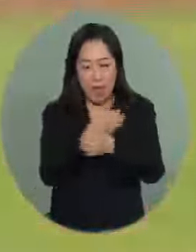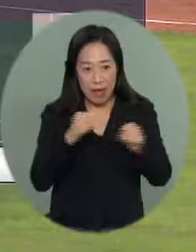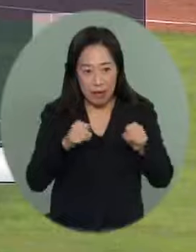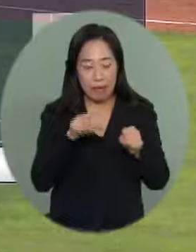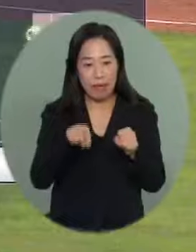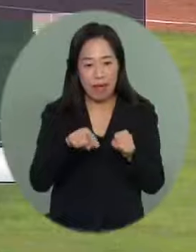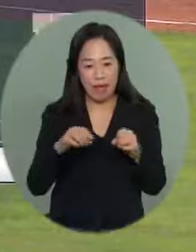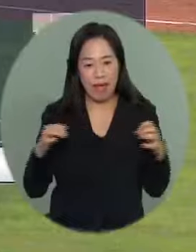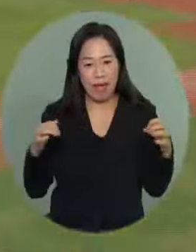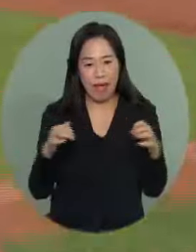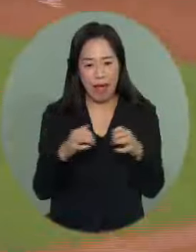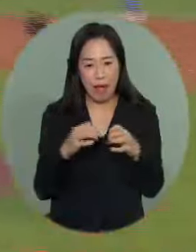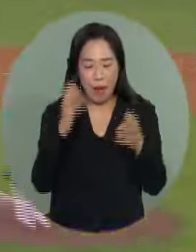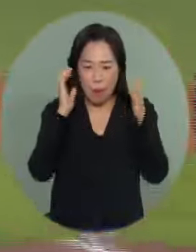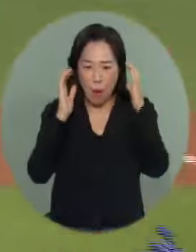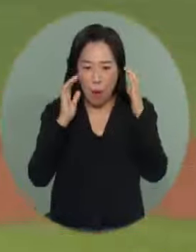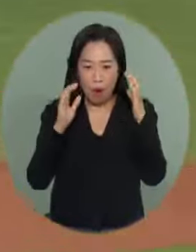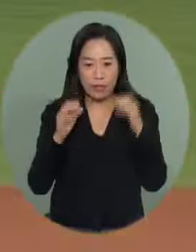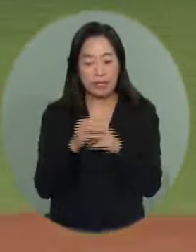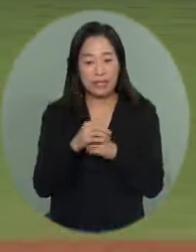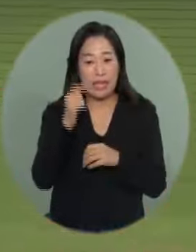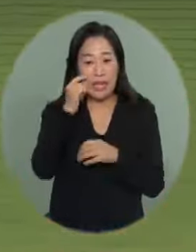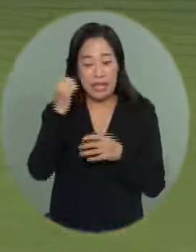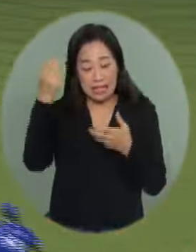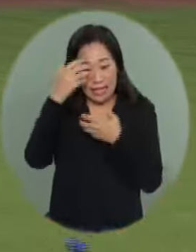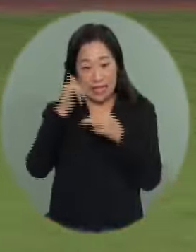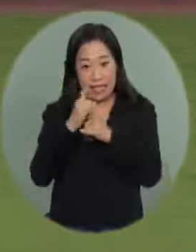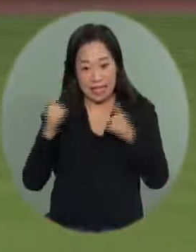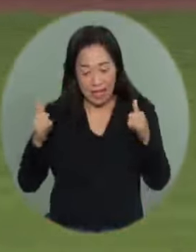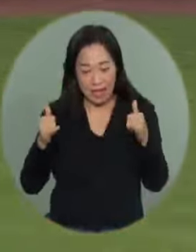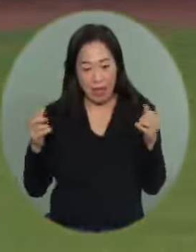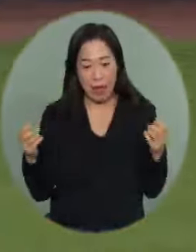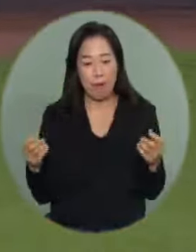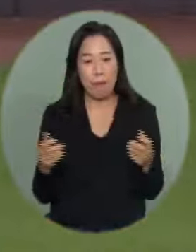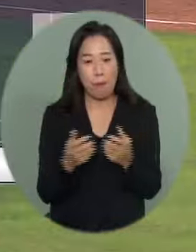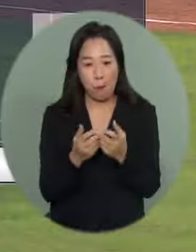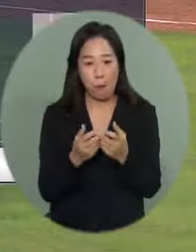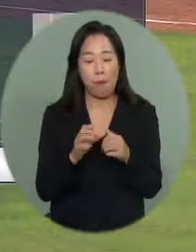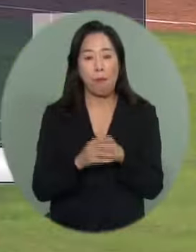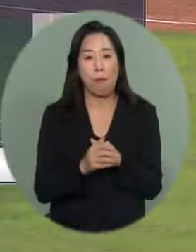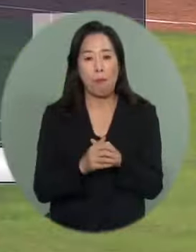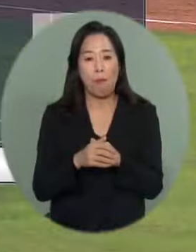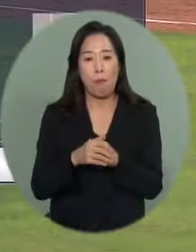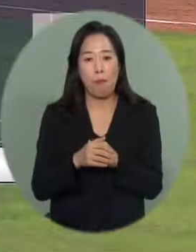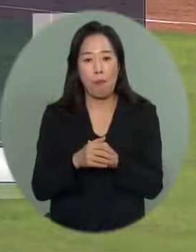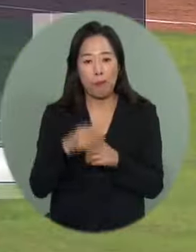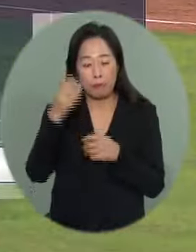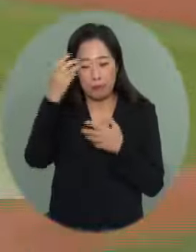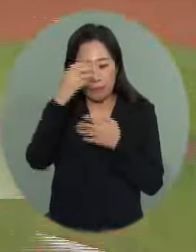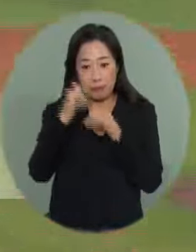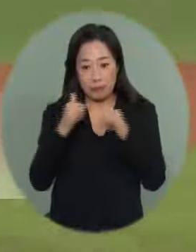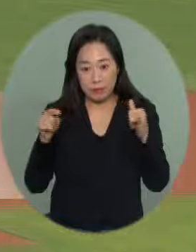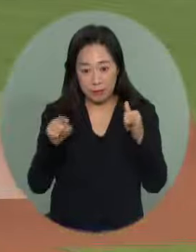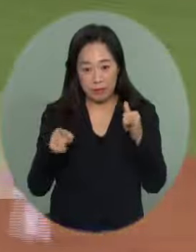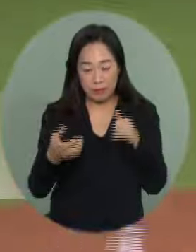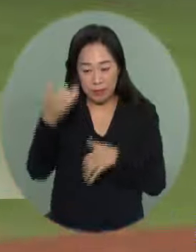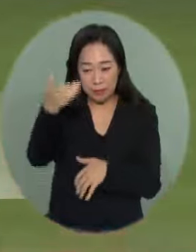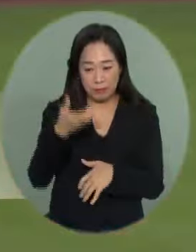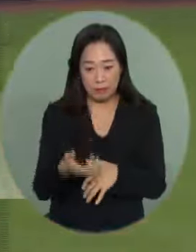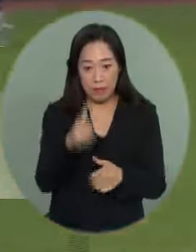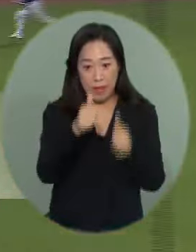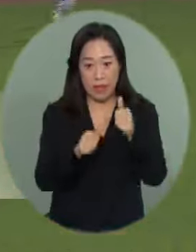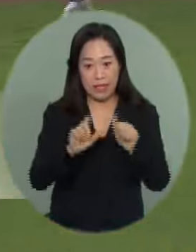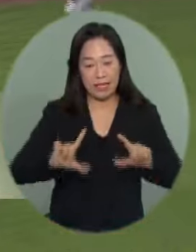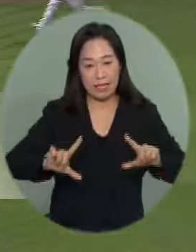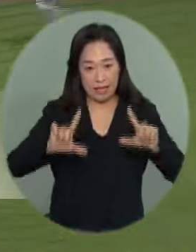팬들의 관심도 폭발적입니다. 광주시와 기아 타이거즈 구단은 팬들을 위해서 3, 4차전 원정 경기가 열리는